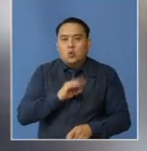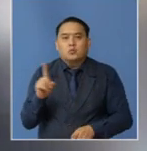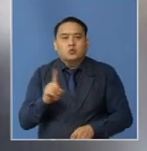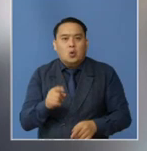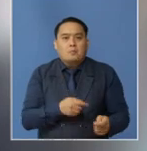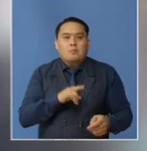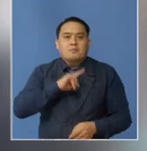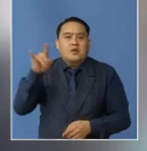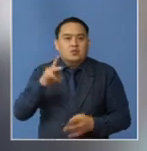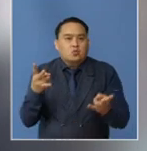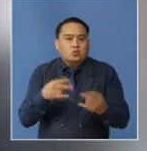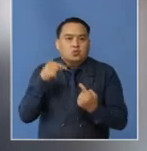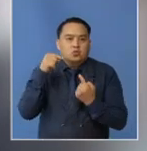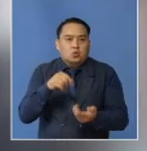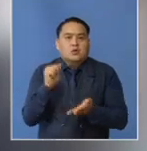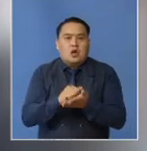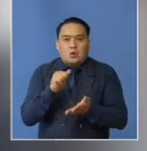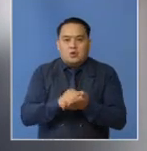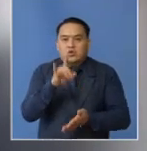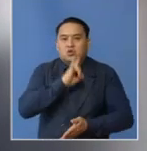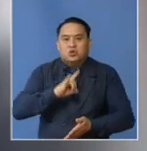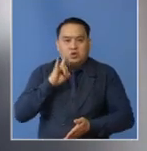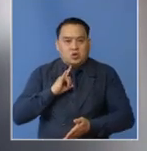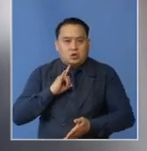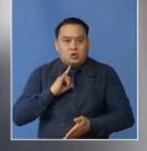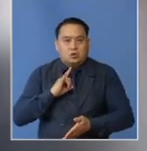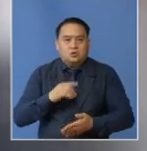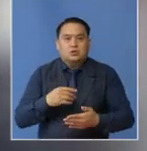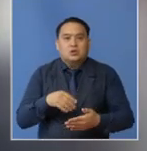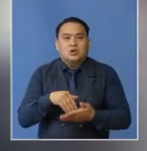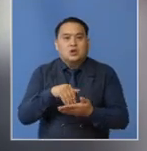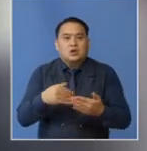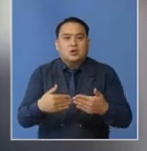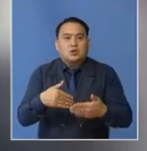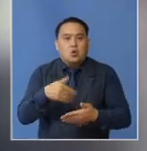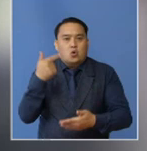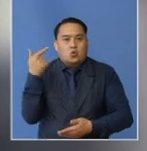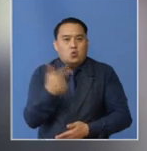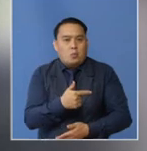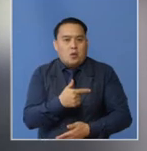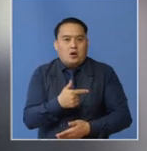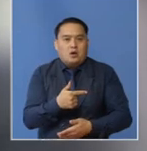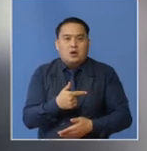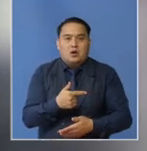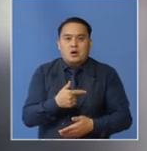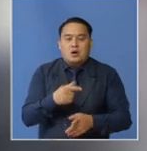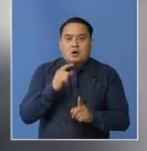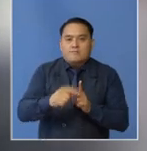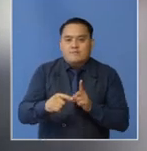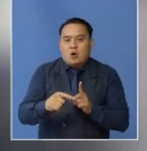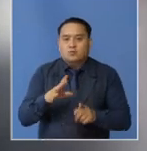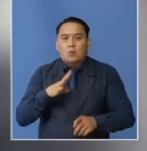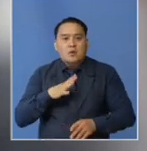для перелета необходим соответствующий документ. Женщина, не отходя от стойки регистрации, в грубой форме, сопровождавшейся